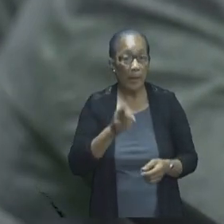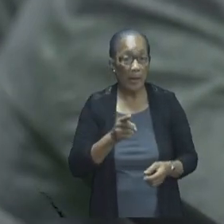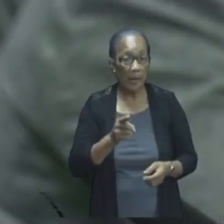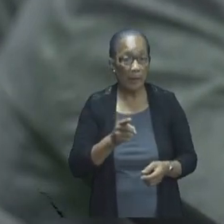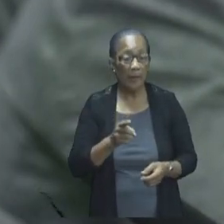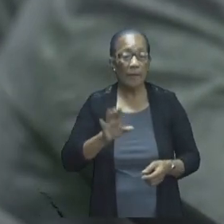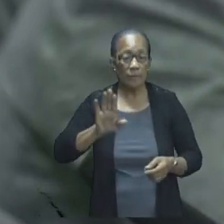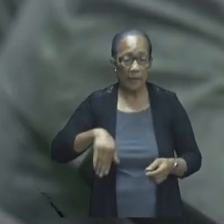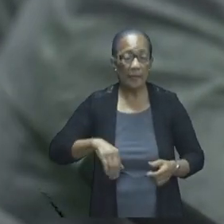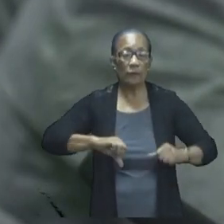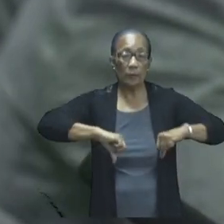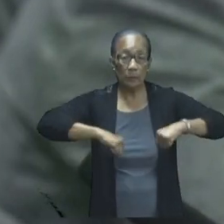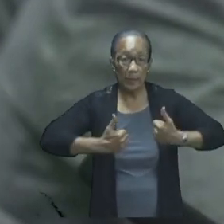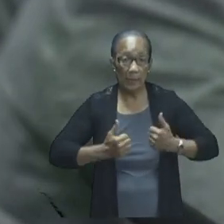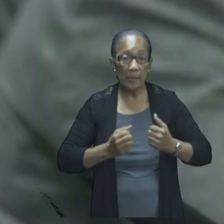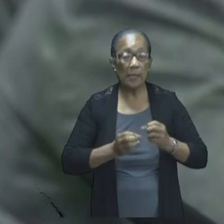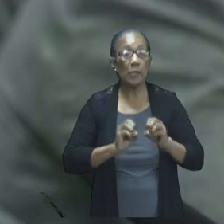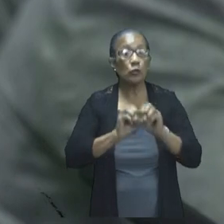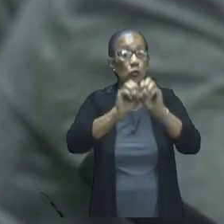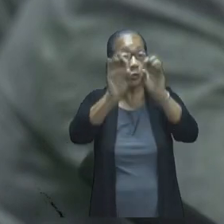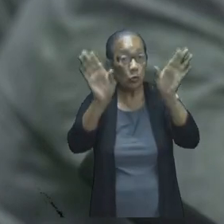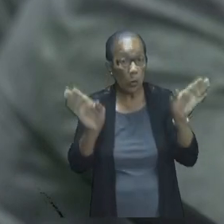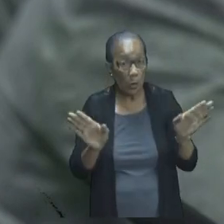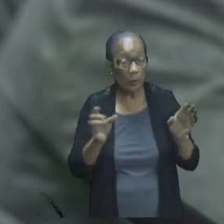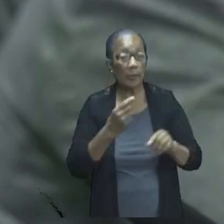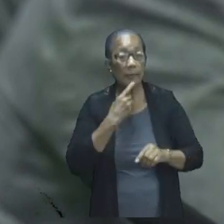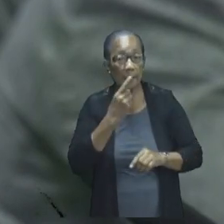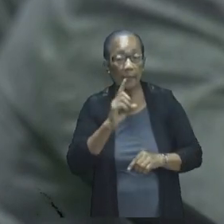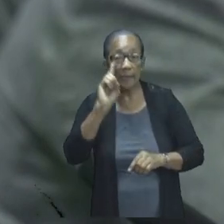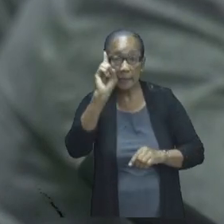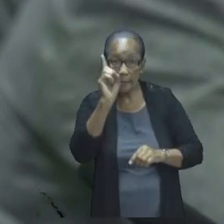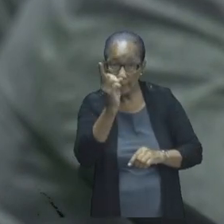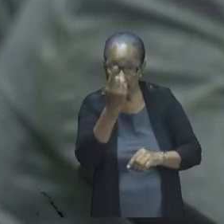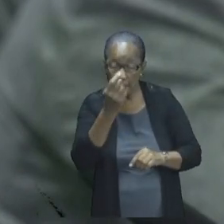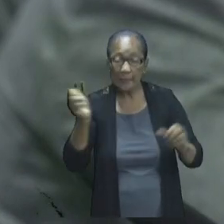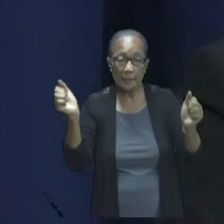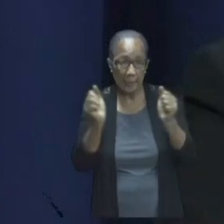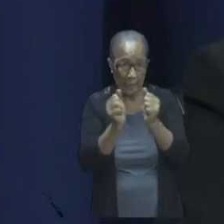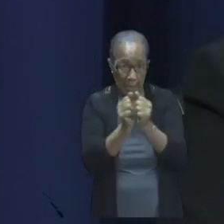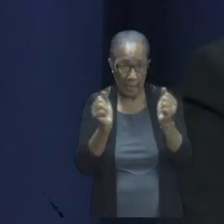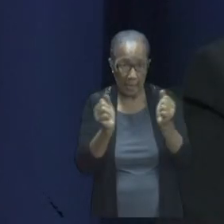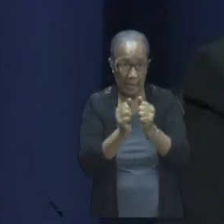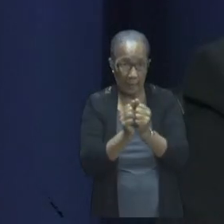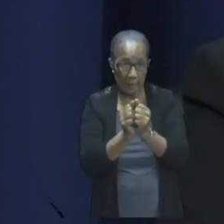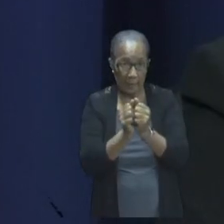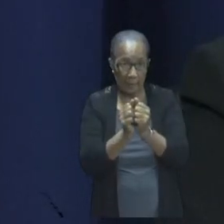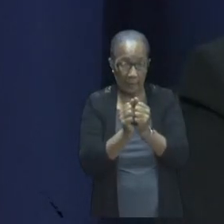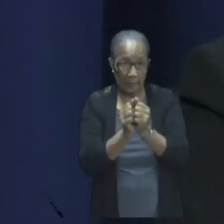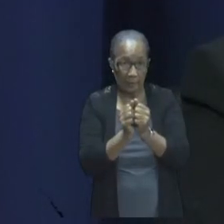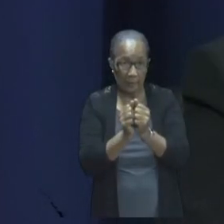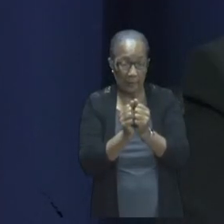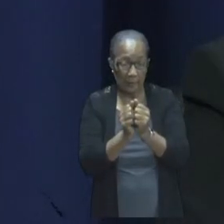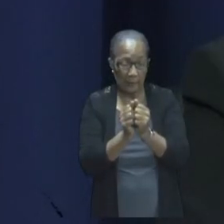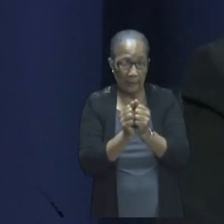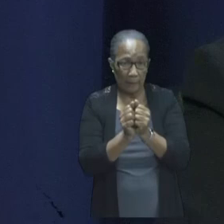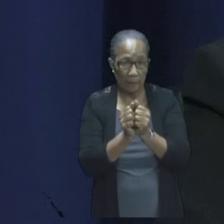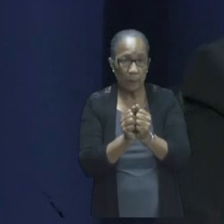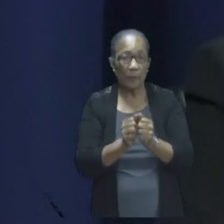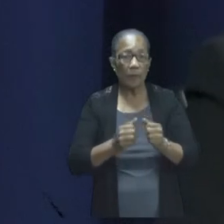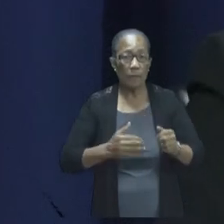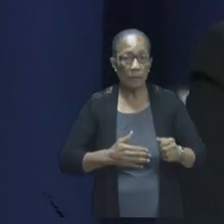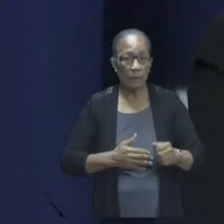was vanaf het begin duidelijk dat in het eerste jaren er een ideaal die fantasie zou plaatsvinden van